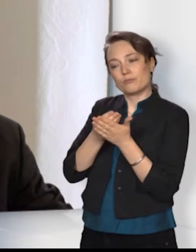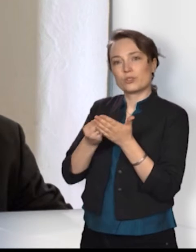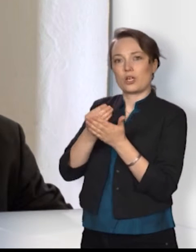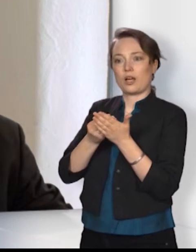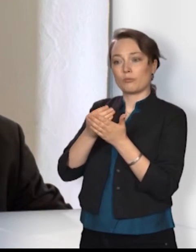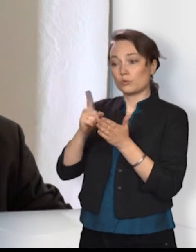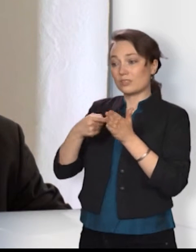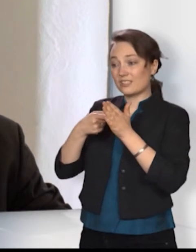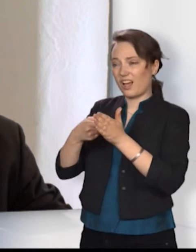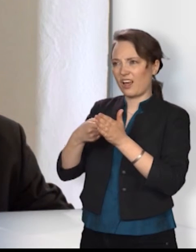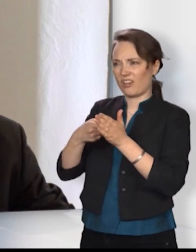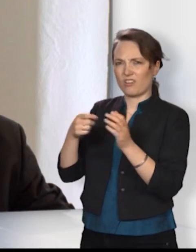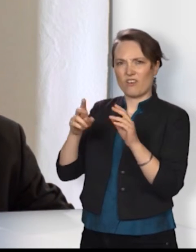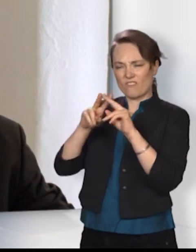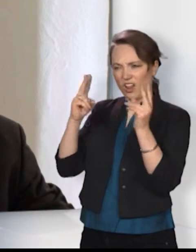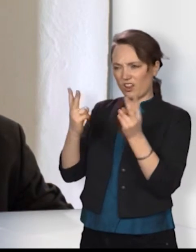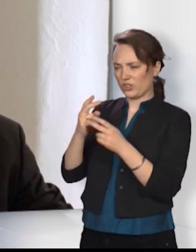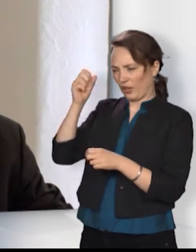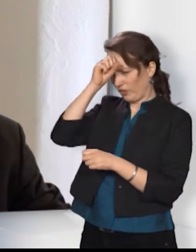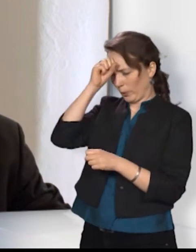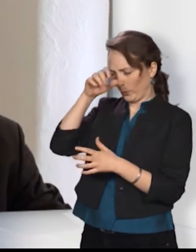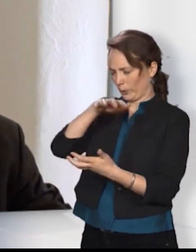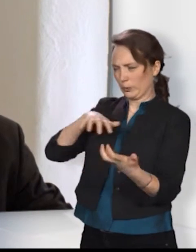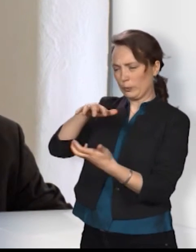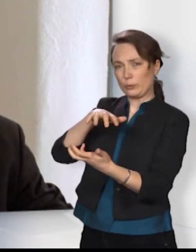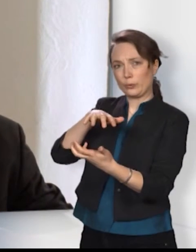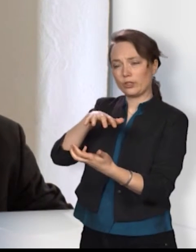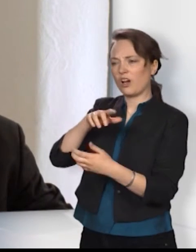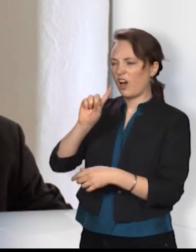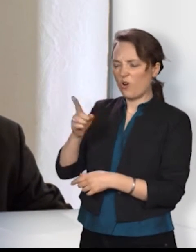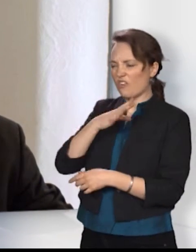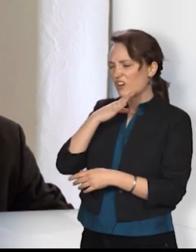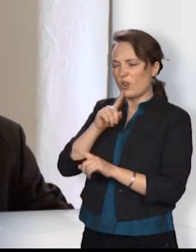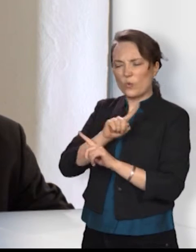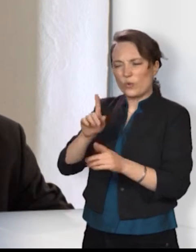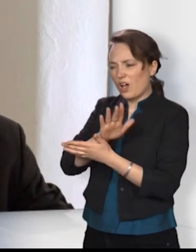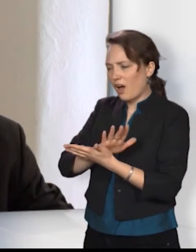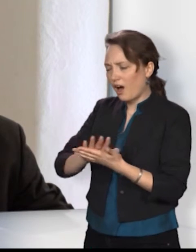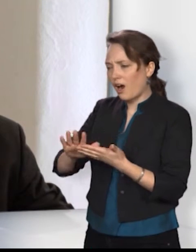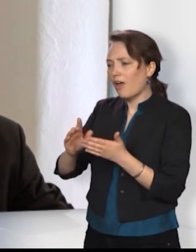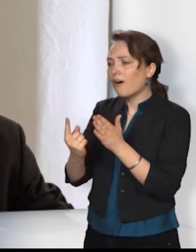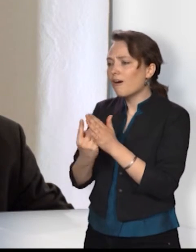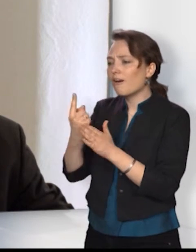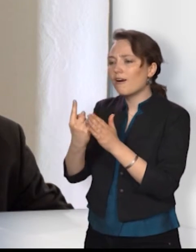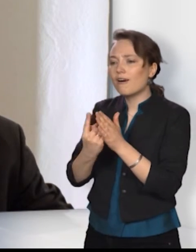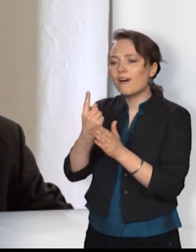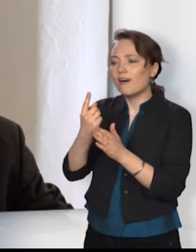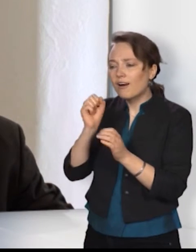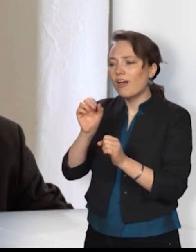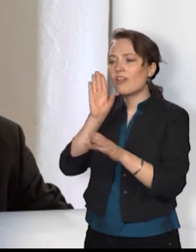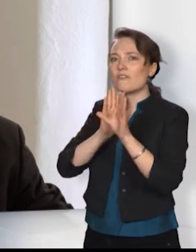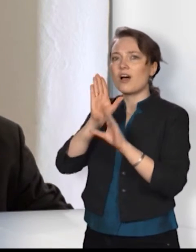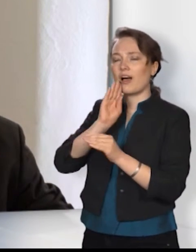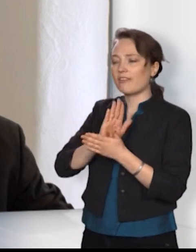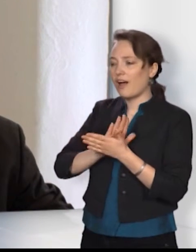dass in einer verrückten Welt mitten im Unheil und Unheilem auch das Heil und das